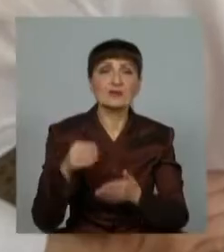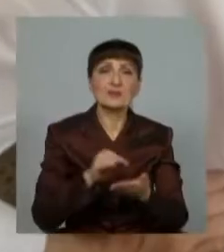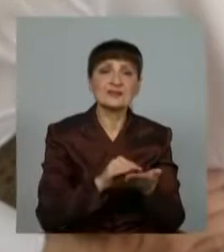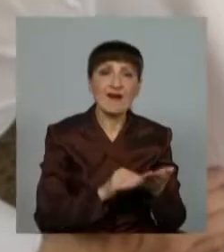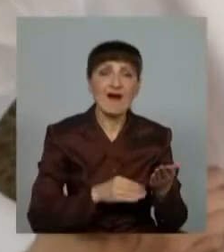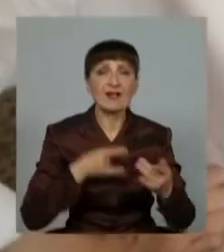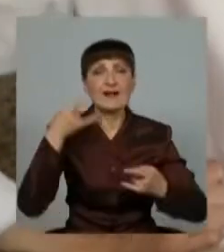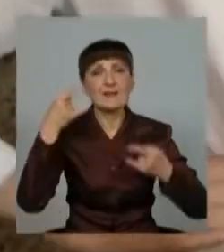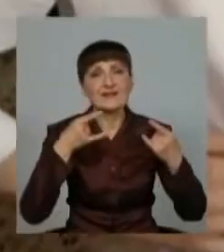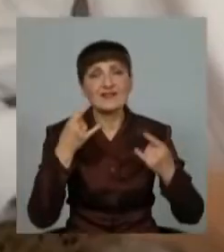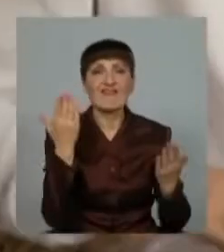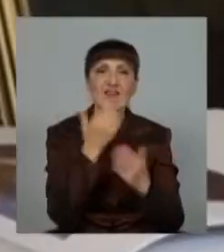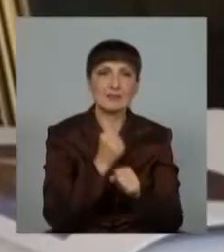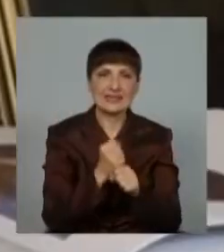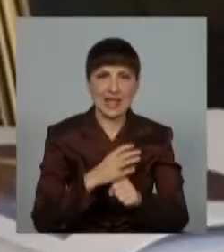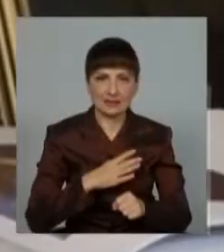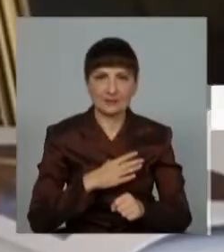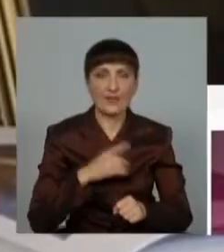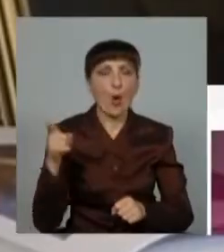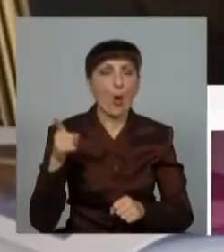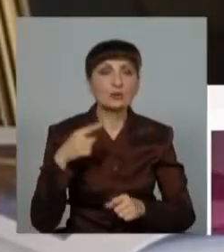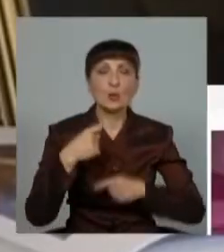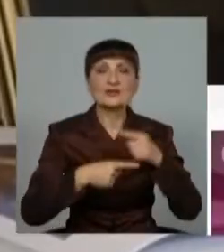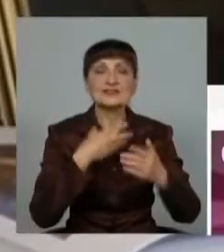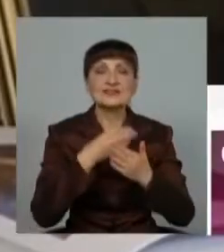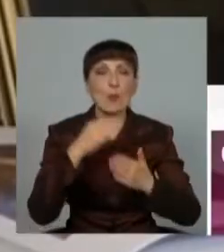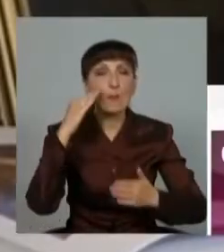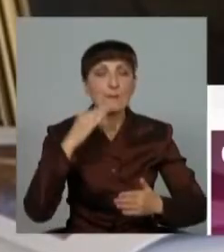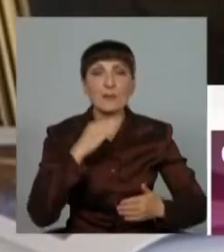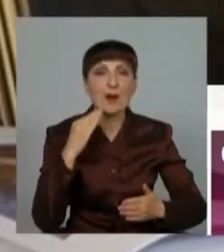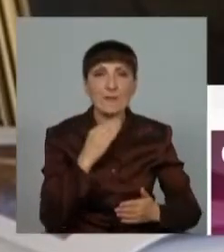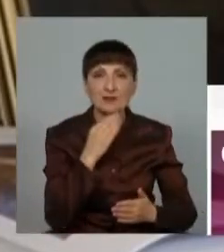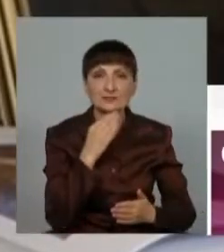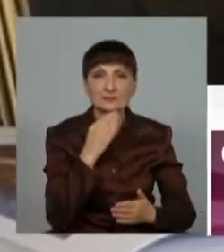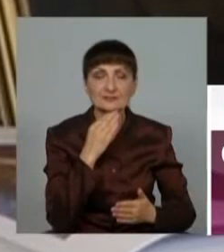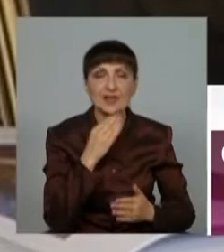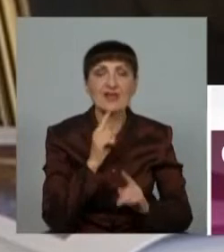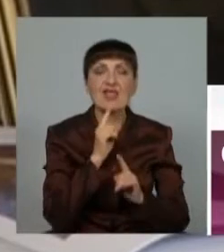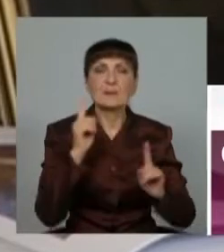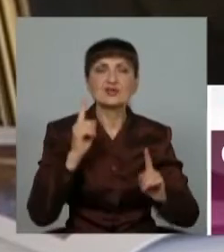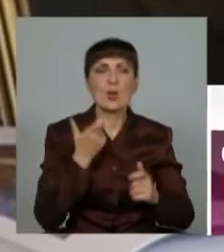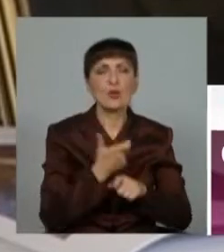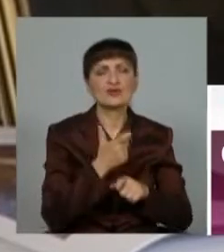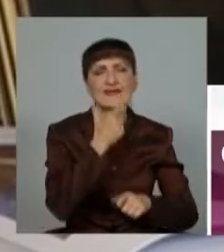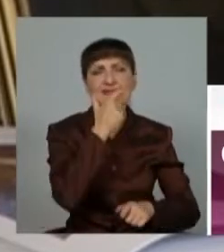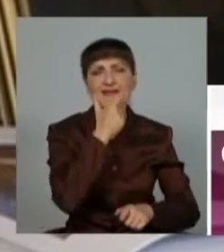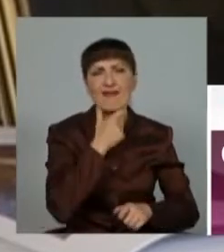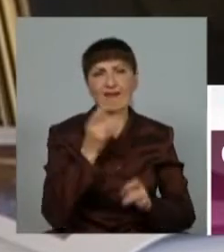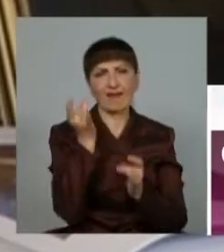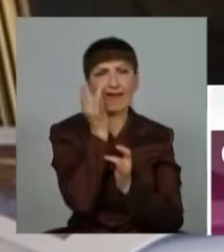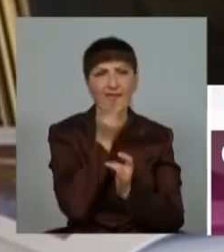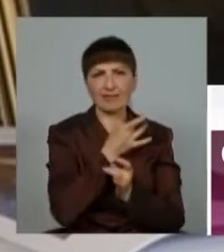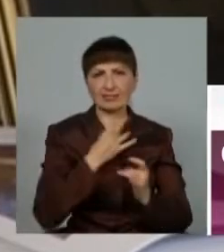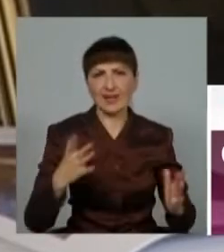телевизионные программы и фильмы. Он унаследовал от своих родителей необычайную интеллигентность,